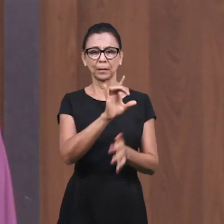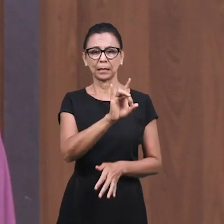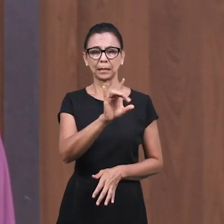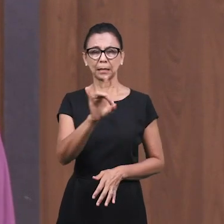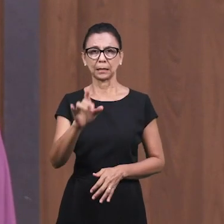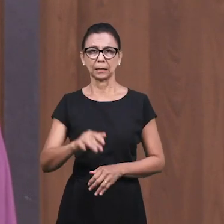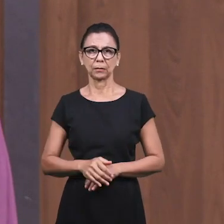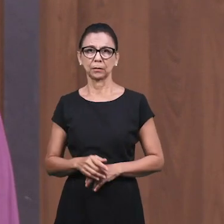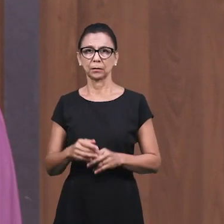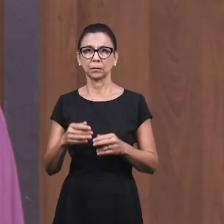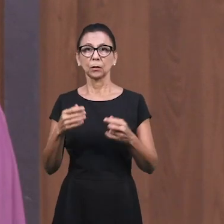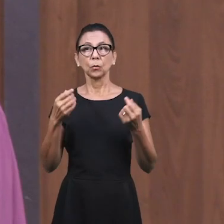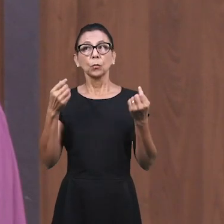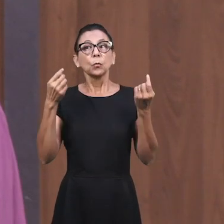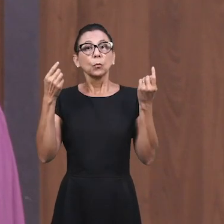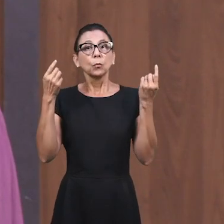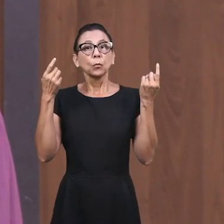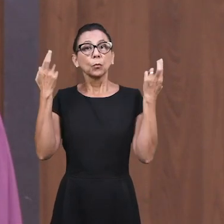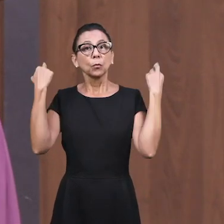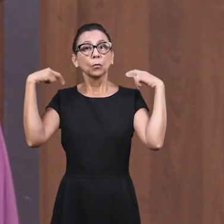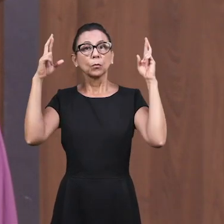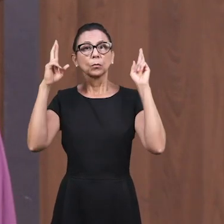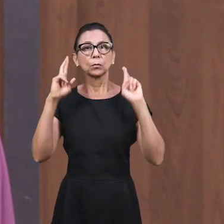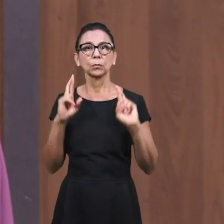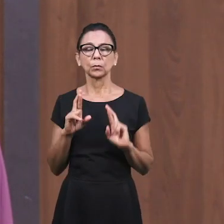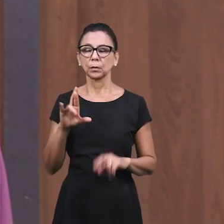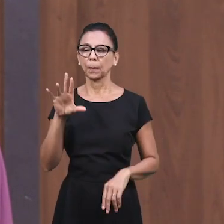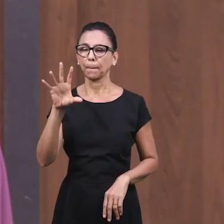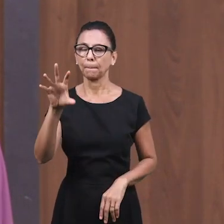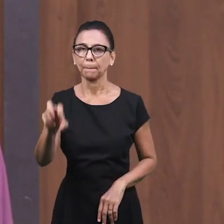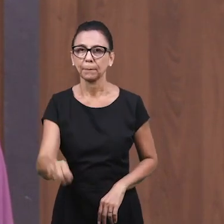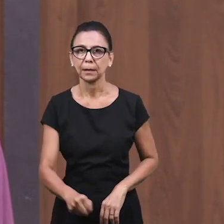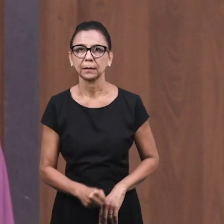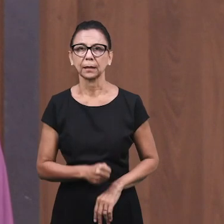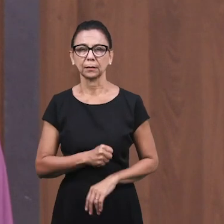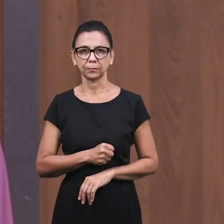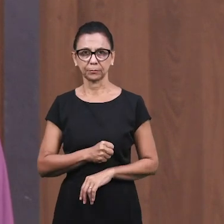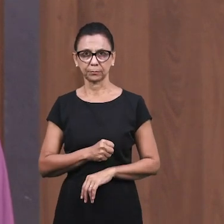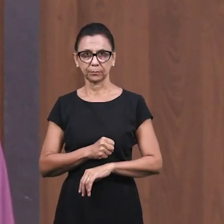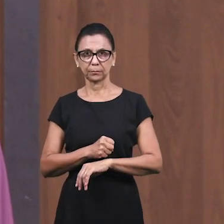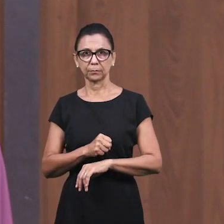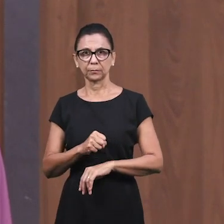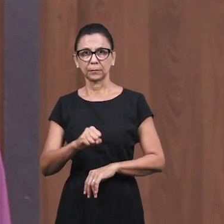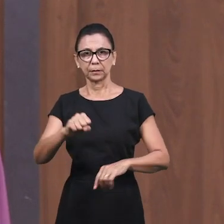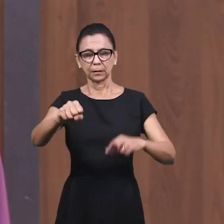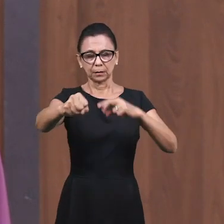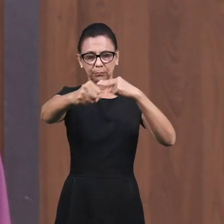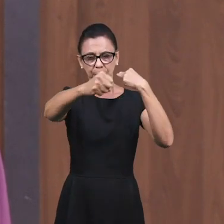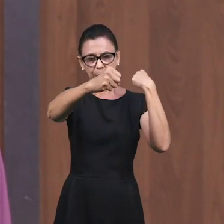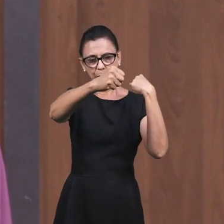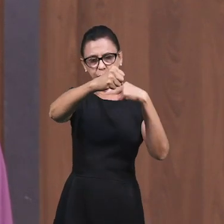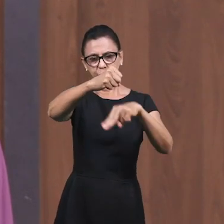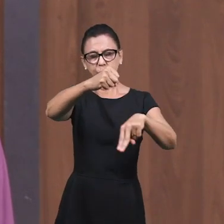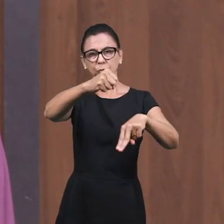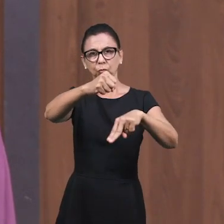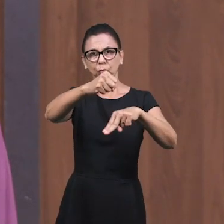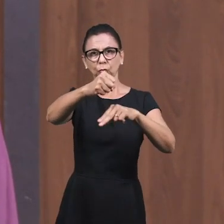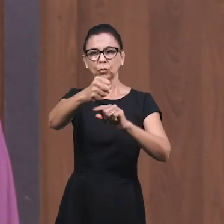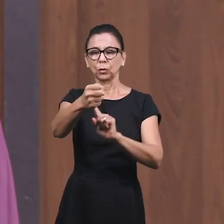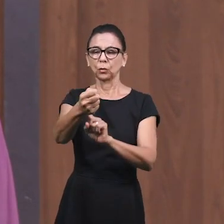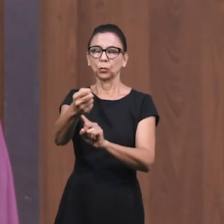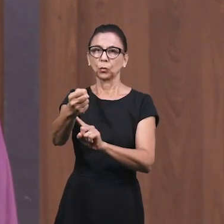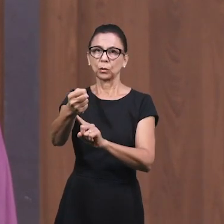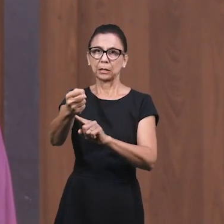famille devrait prendre un agneau. Cet agneau serait sacrifié et après, on devrait passer le